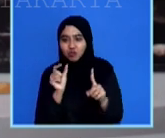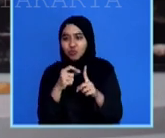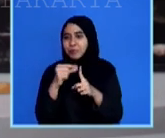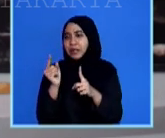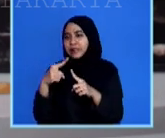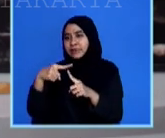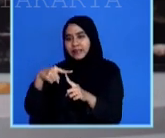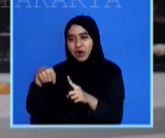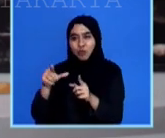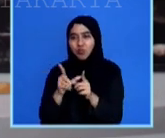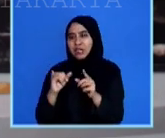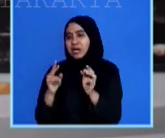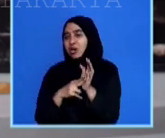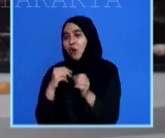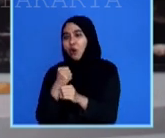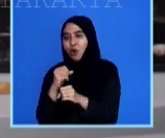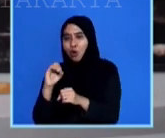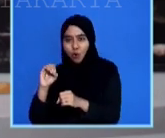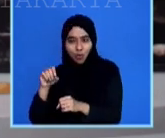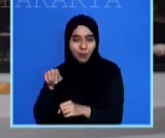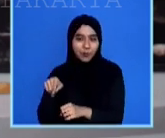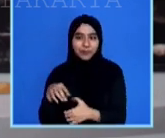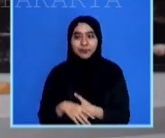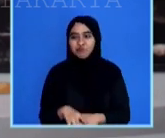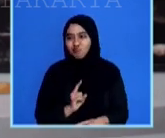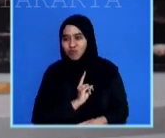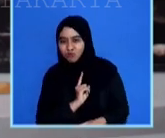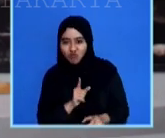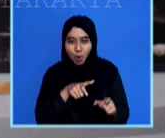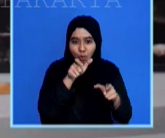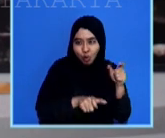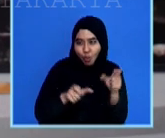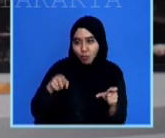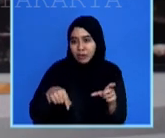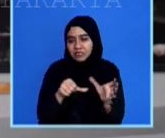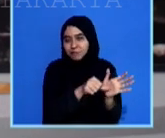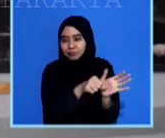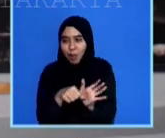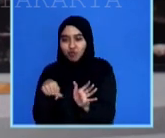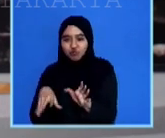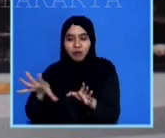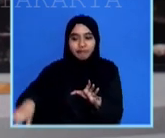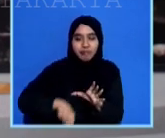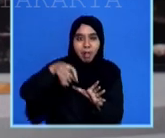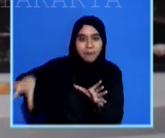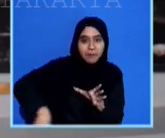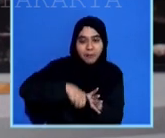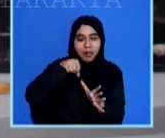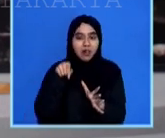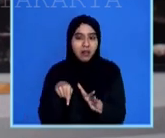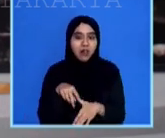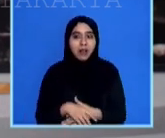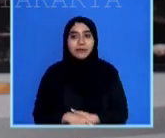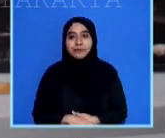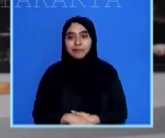dari cara manual hingga akhirnya datang bantuan alat berat. Bendung gerak dinilai rentan tersumbat material sampah di saat